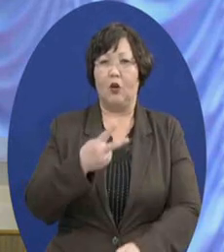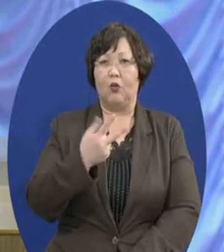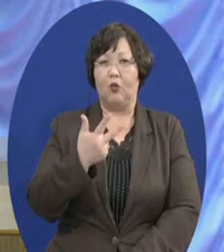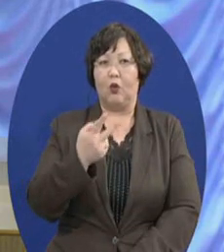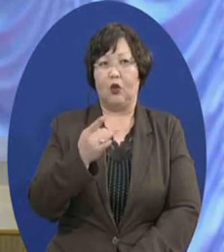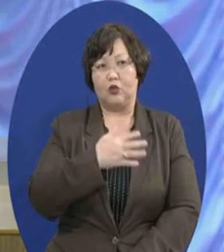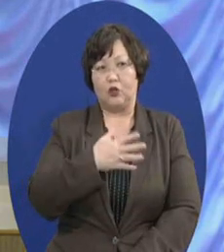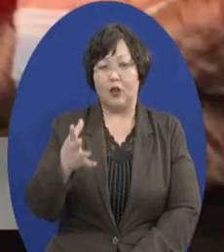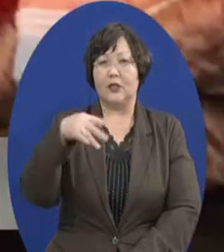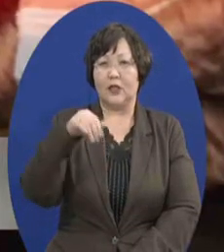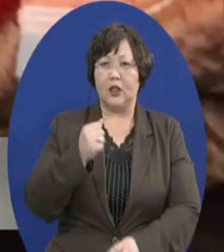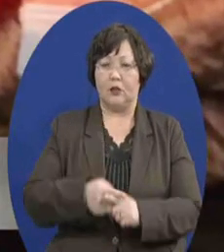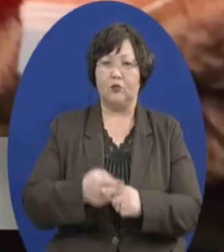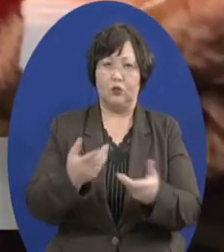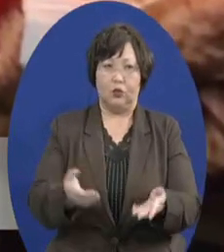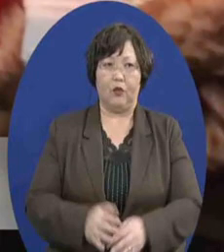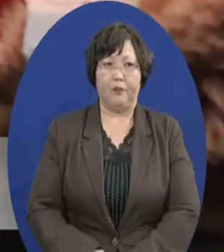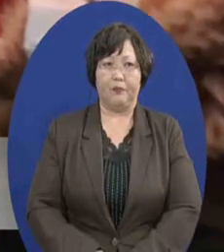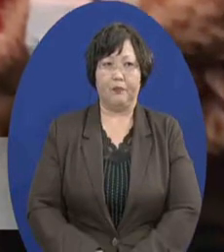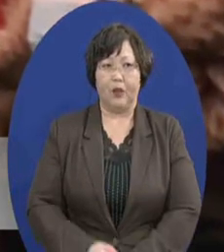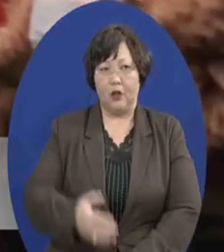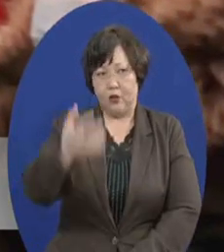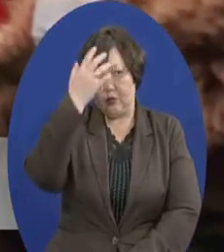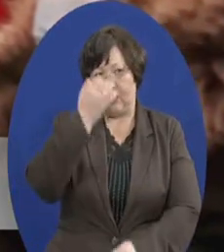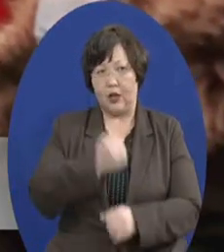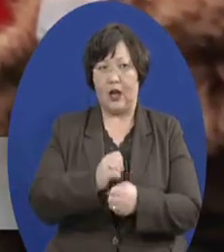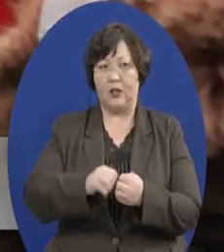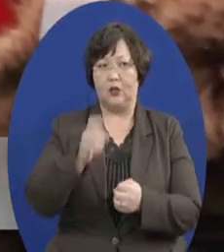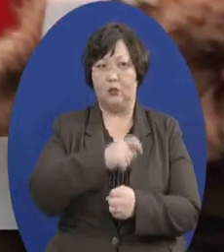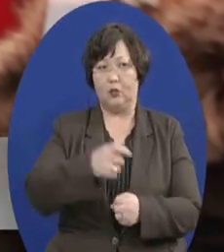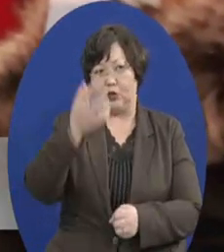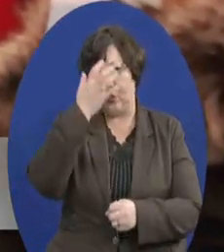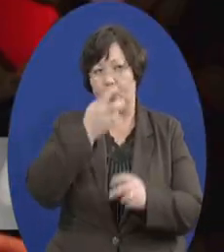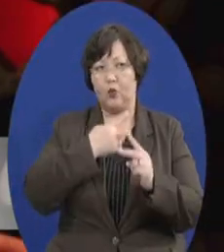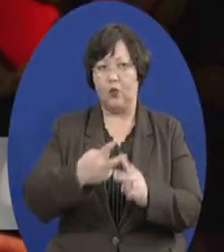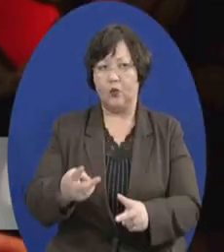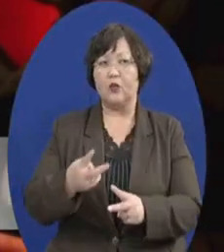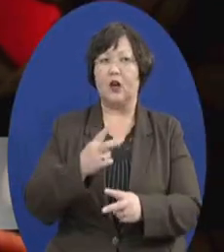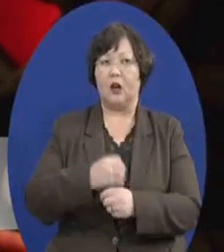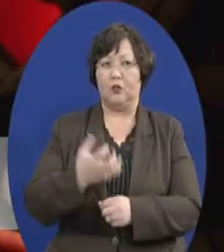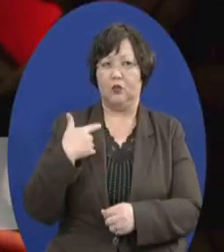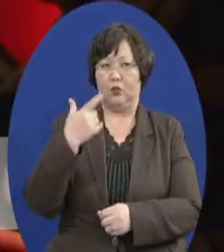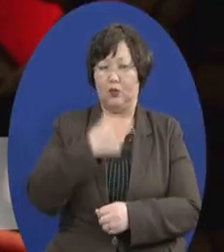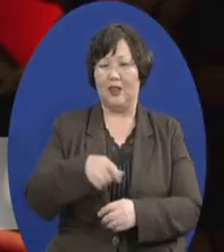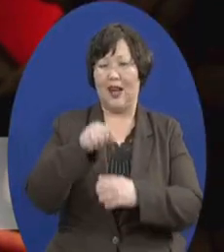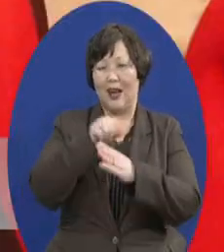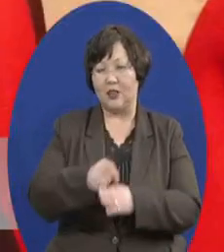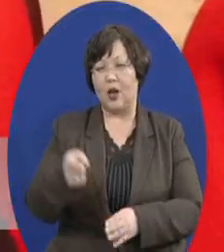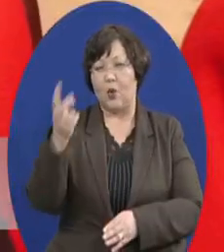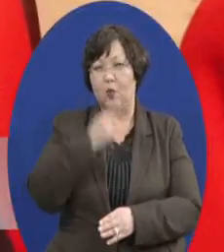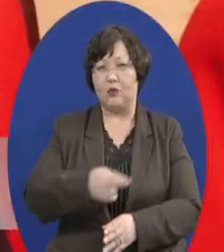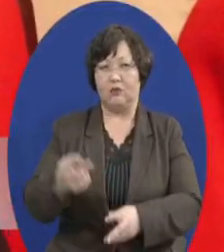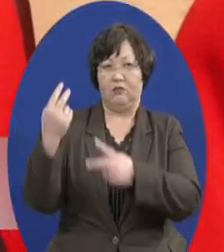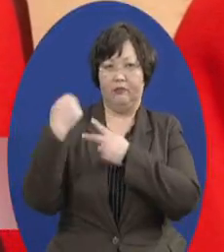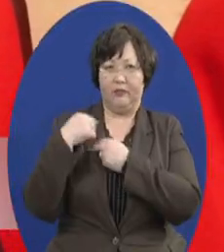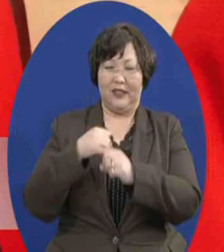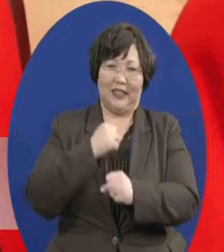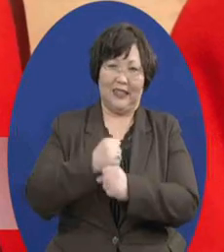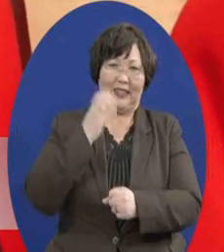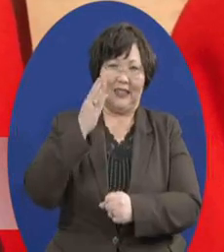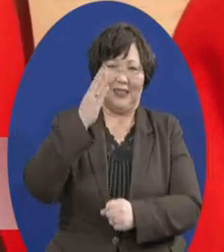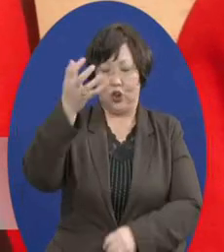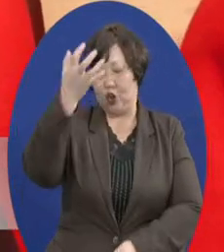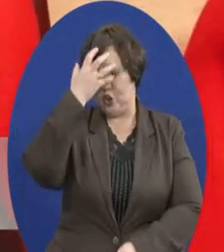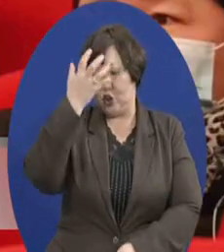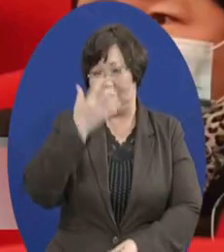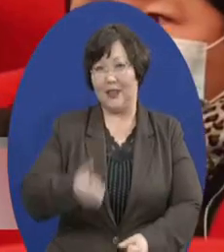оноос ямар ч гэсэн цалин гэж нэмүүлнэ. Төрийн албан хаагчид тэр дундаа төрийн үйлчилгээний албан хаагчид хачааны хөндийг нугалдаг. Тиймээс цаашаа